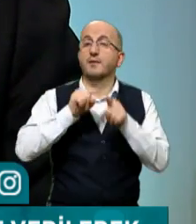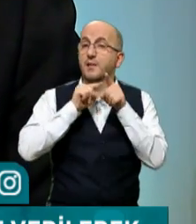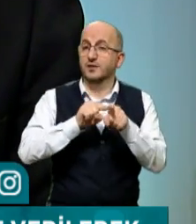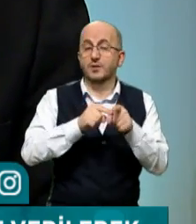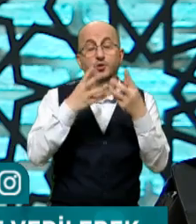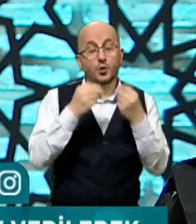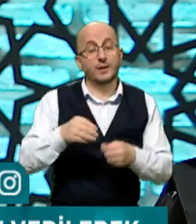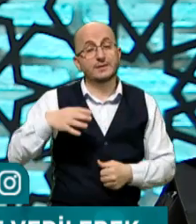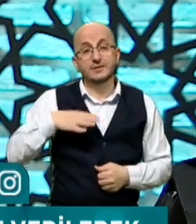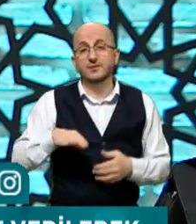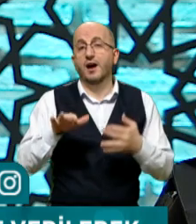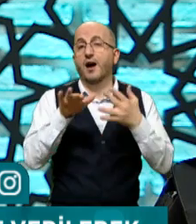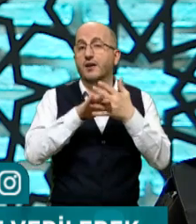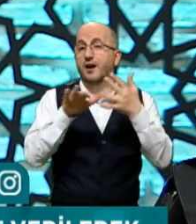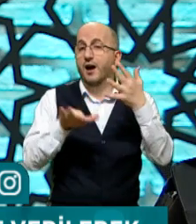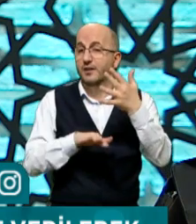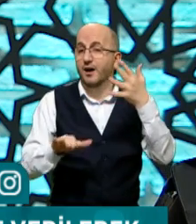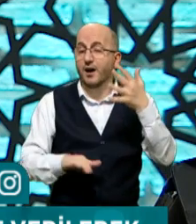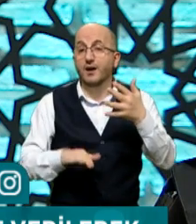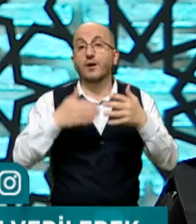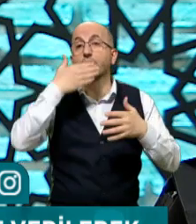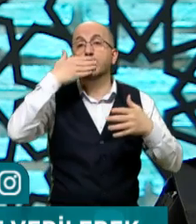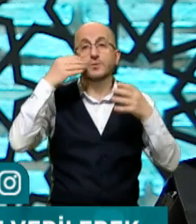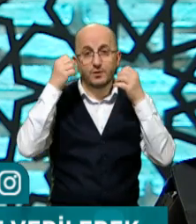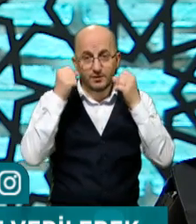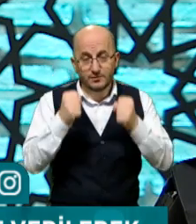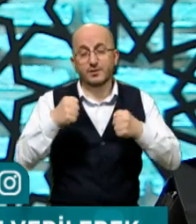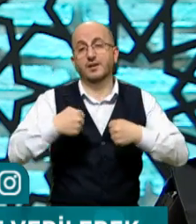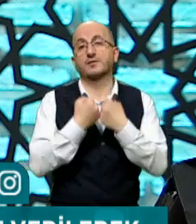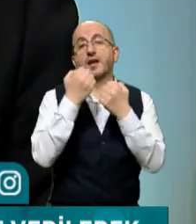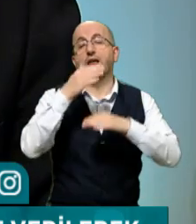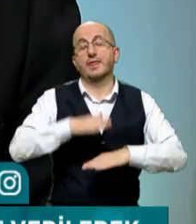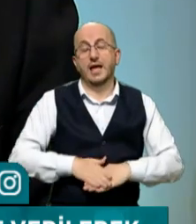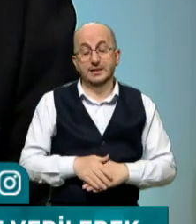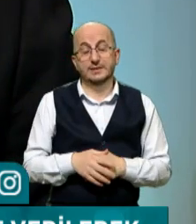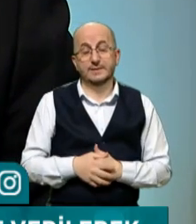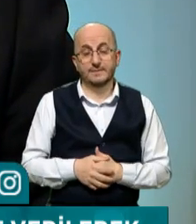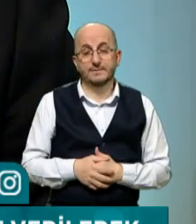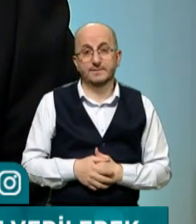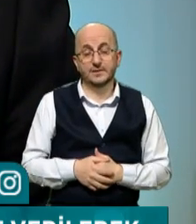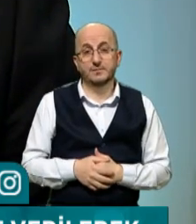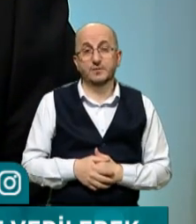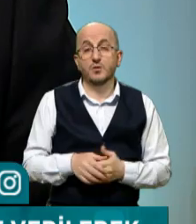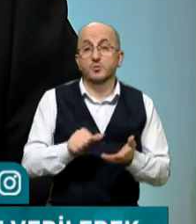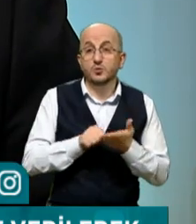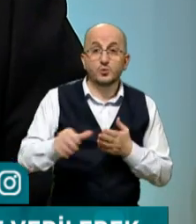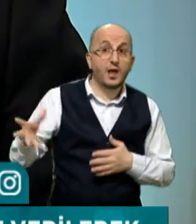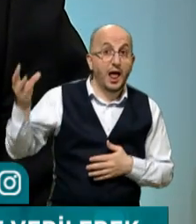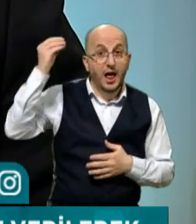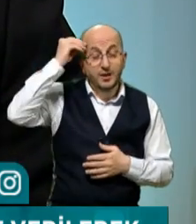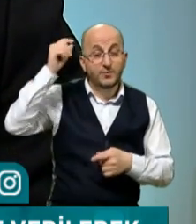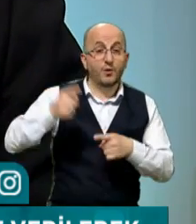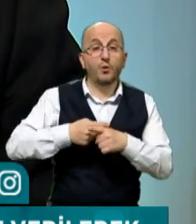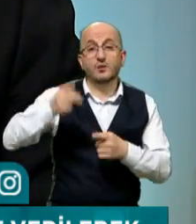olarak isterse aralıklarla ne yapar? Bu oruçlarını kaza eder. Kaza etmesinde de bütün ulema-i kiram